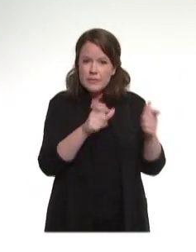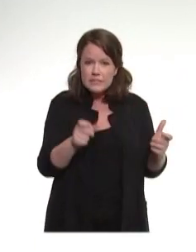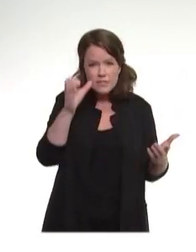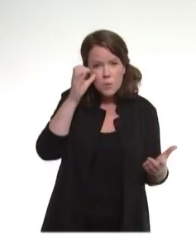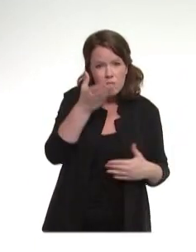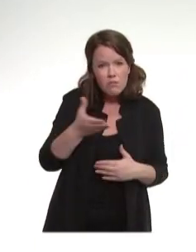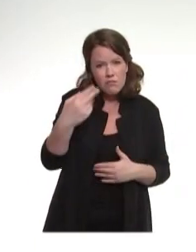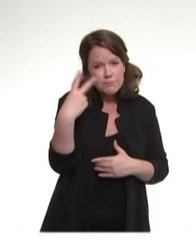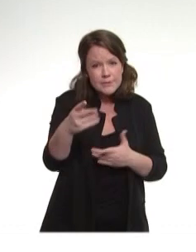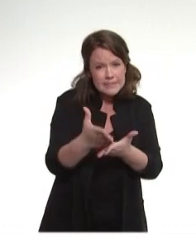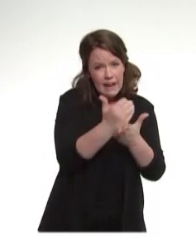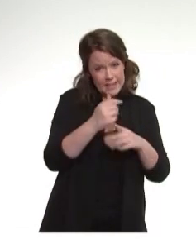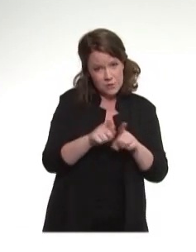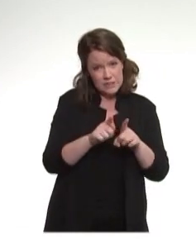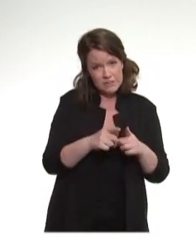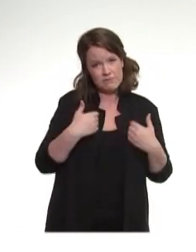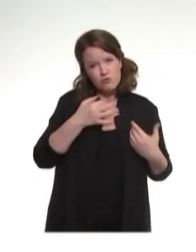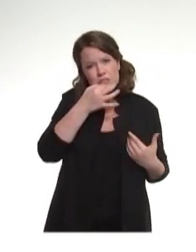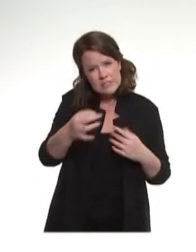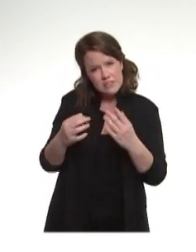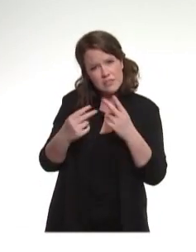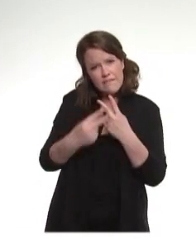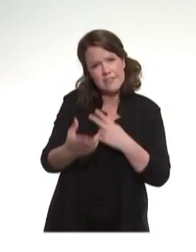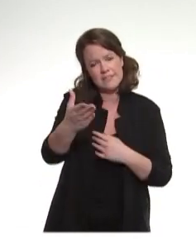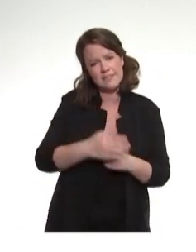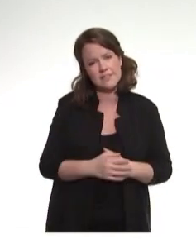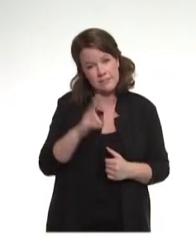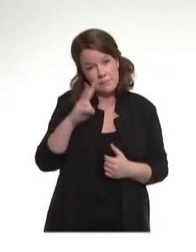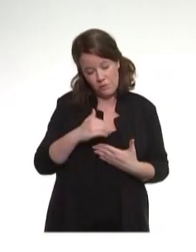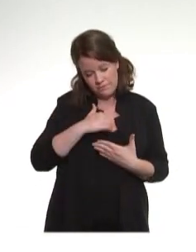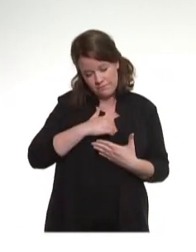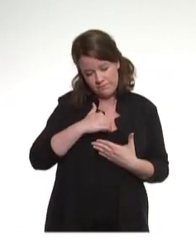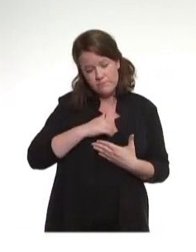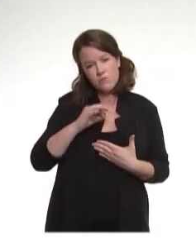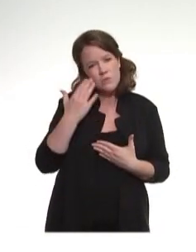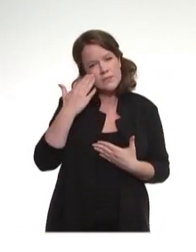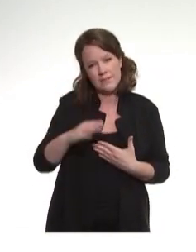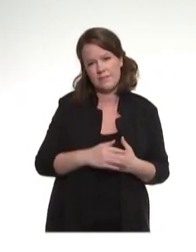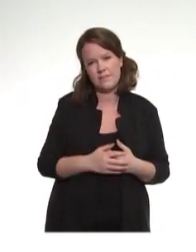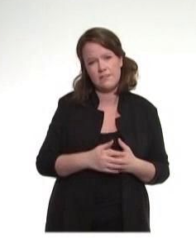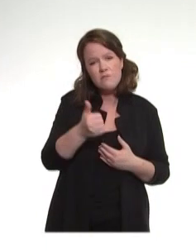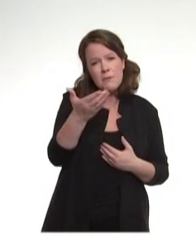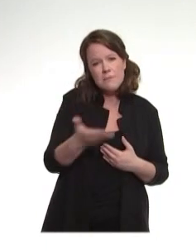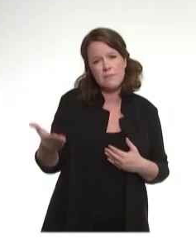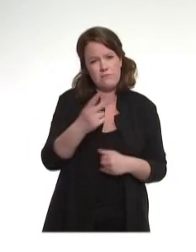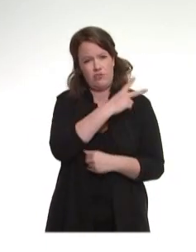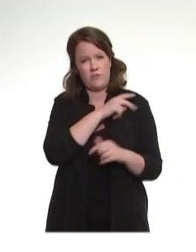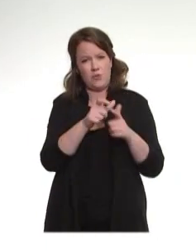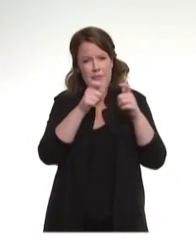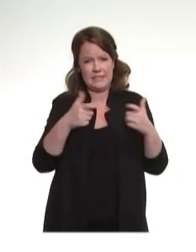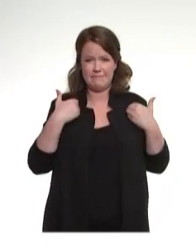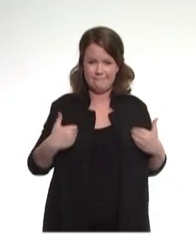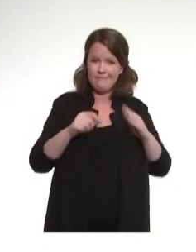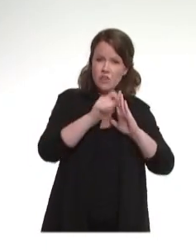que j'ai une conscience intime de ce que cela peut représenter pour un restaurateur qui a fait des efforts